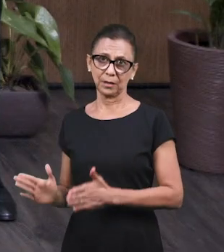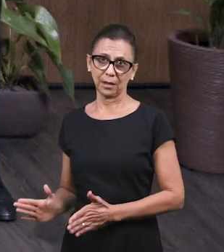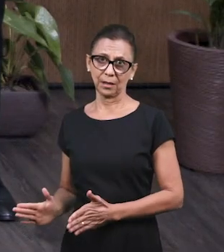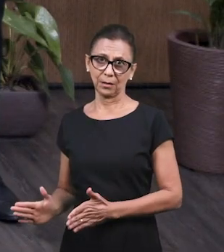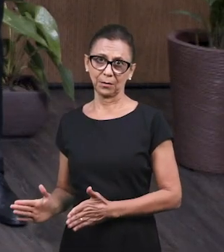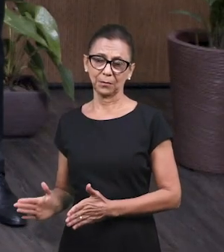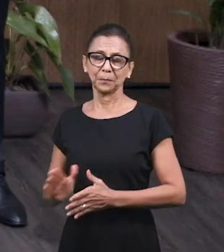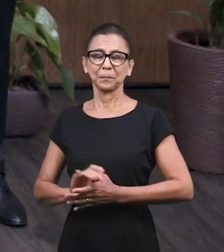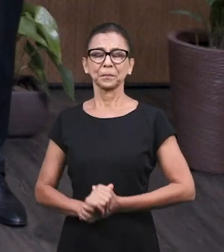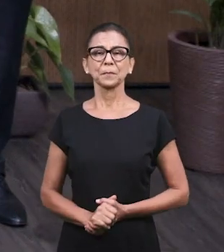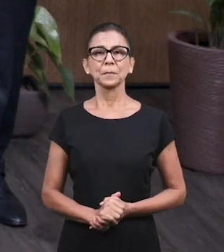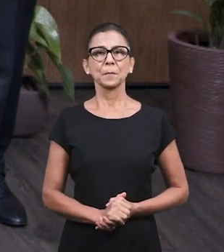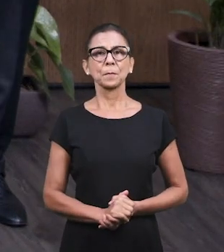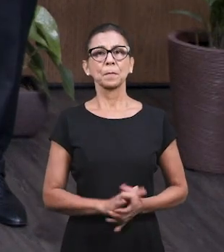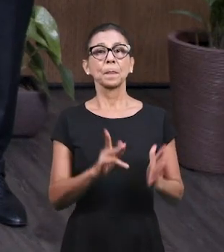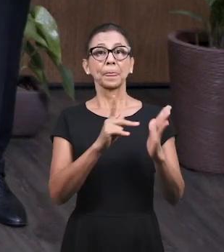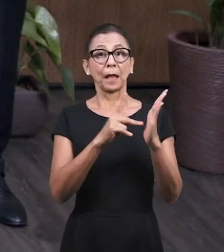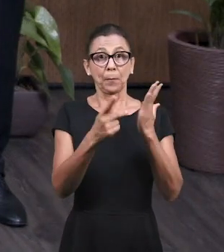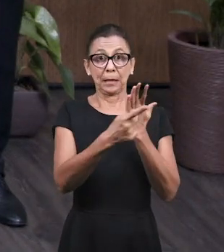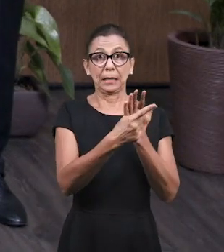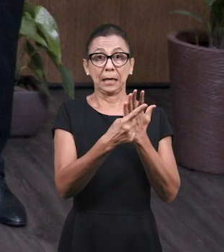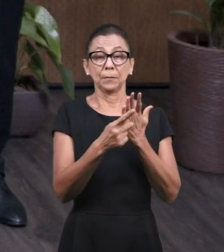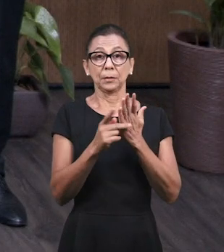veut. En revenant à la parabole,